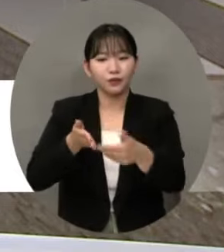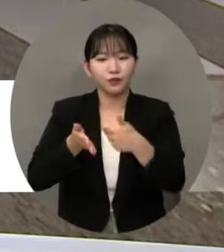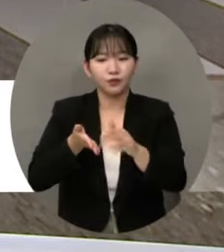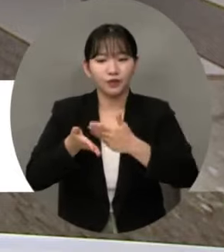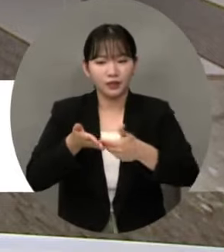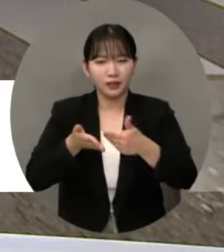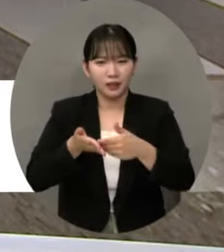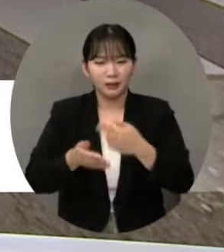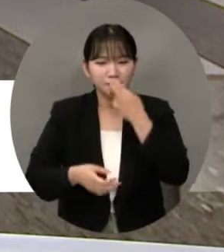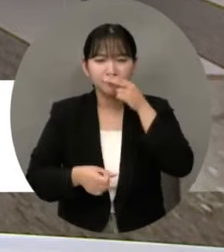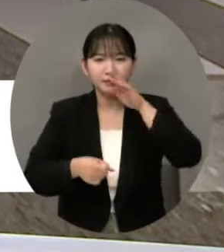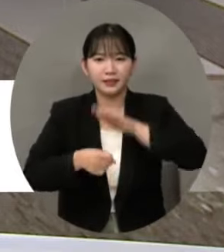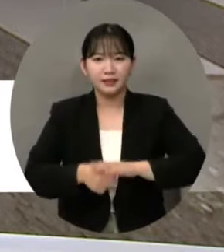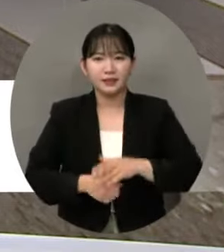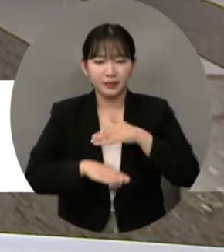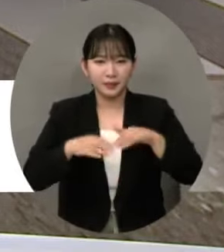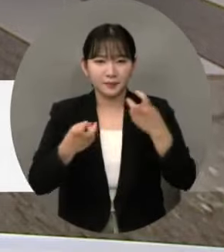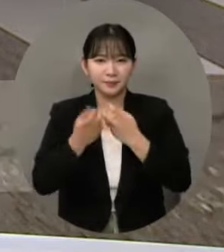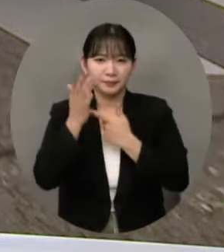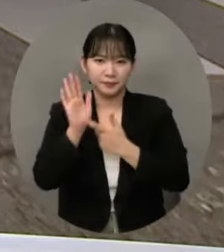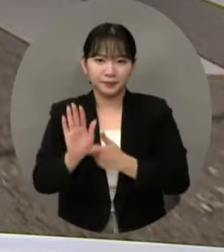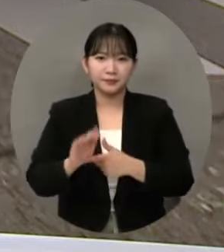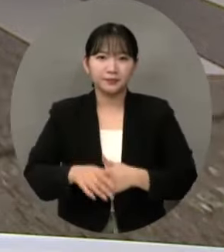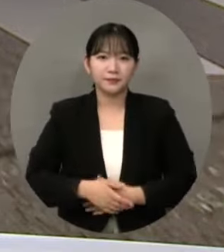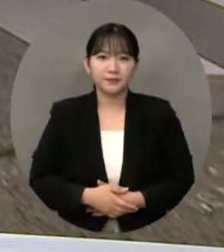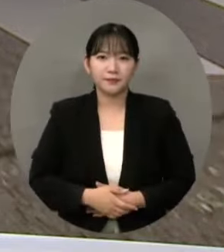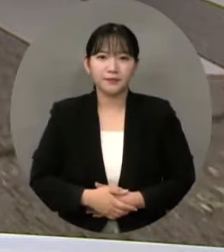유지하겠다는 황당한 해결책을 내놓습니다. 서인원 기자입니다.